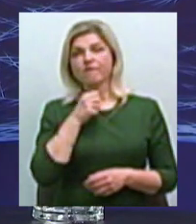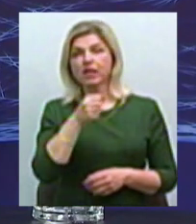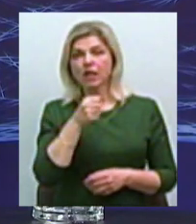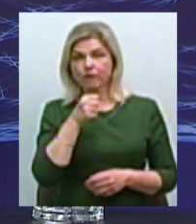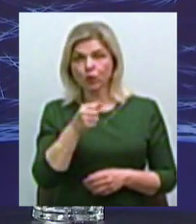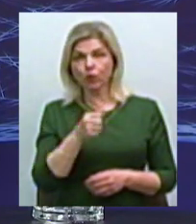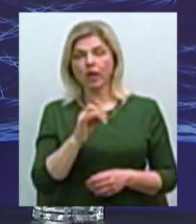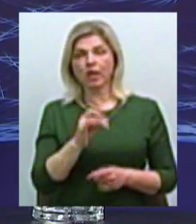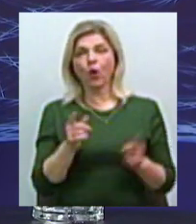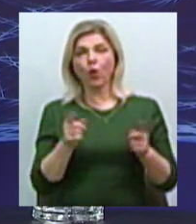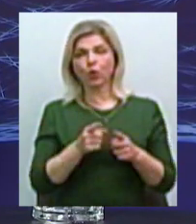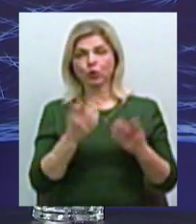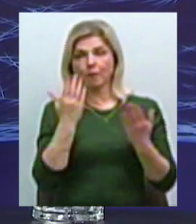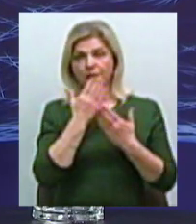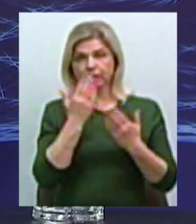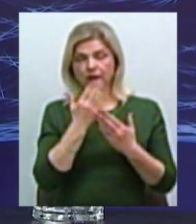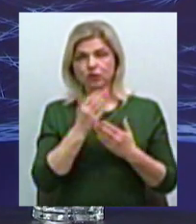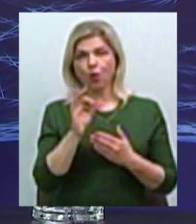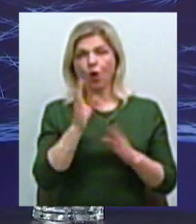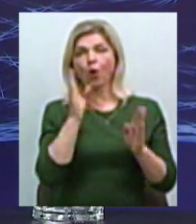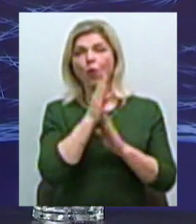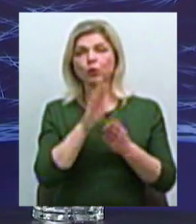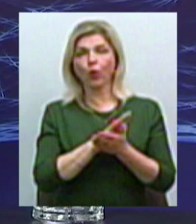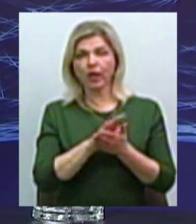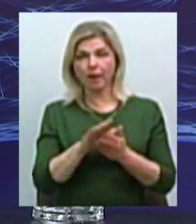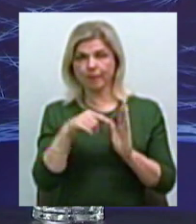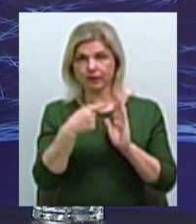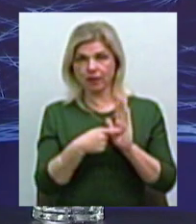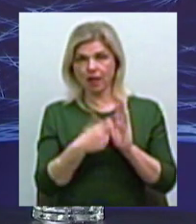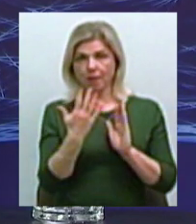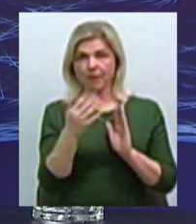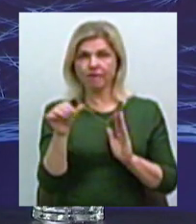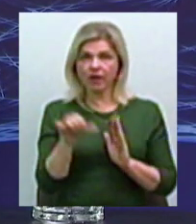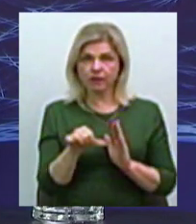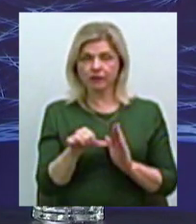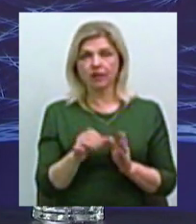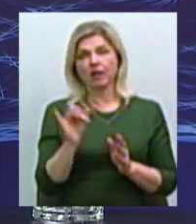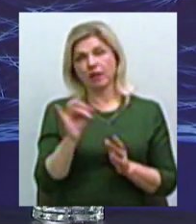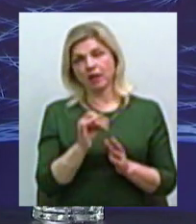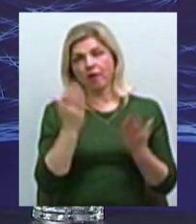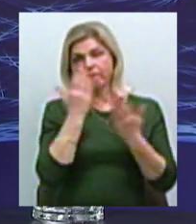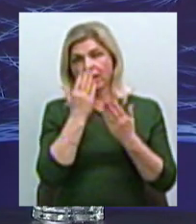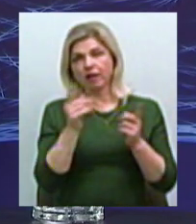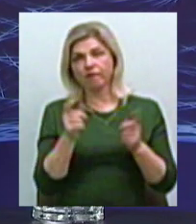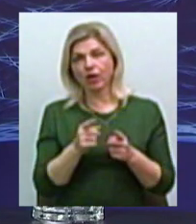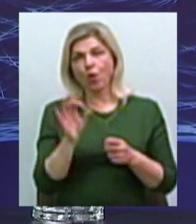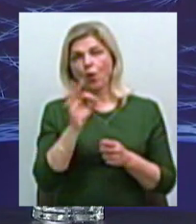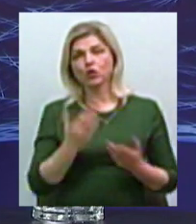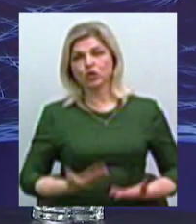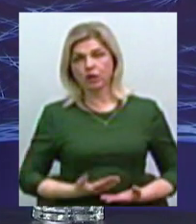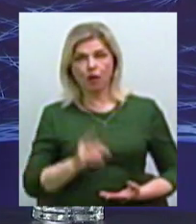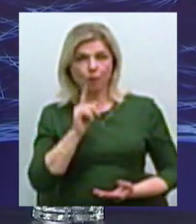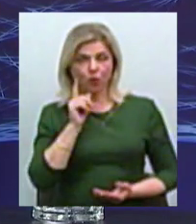Також короткометражка про екологію питання, це 5 хвилин. Короткометражка про життя молоді,